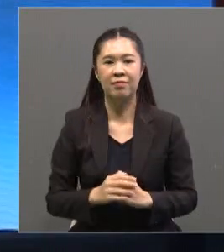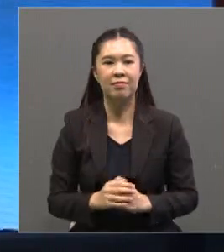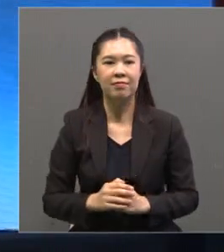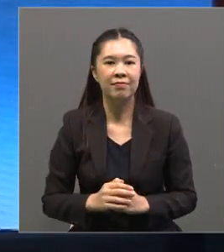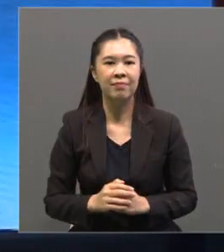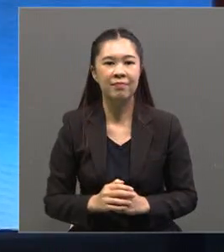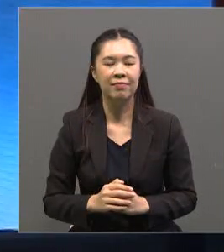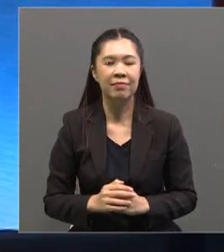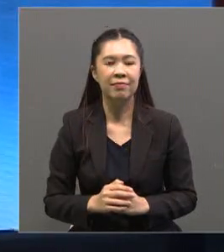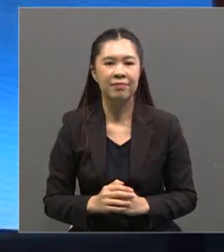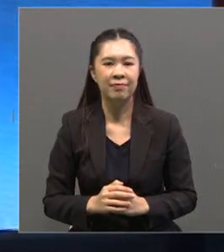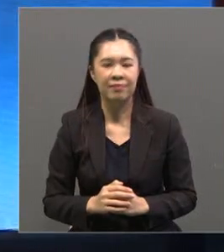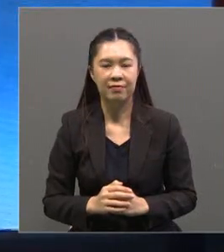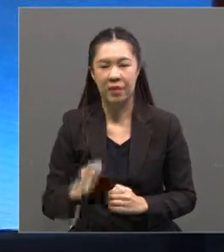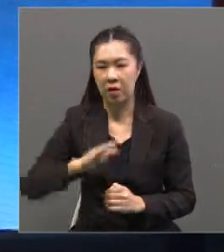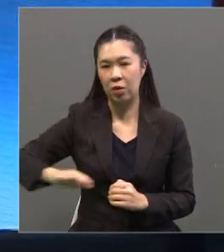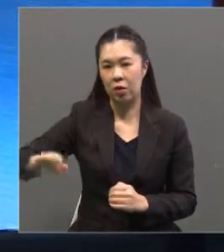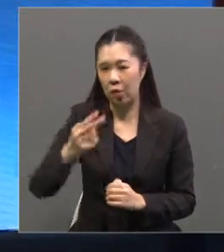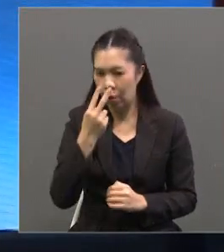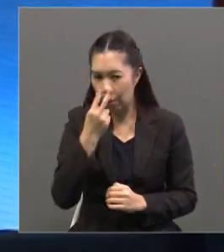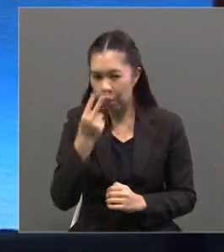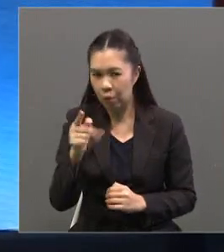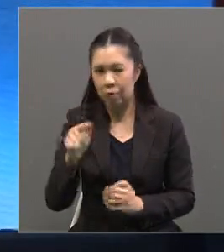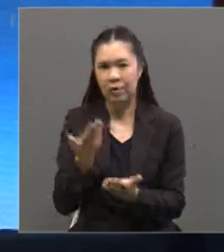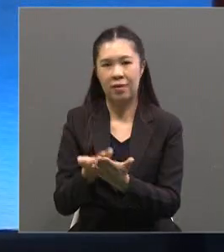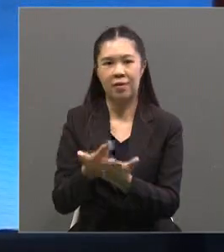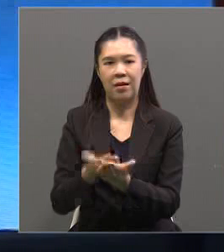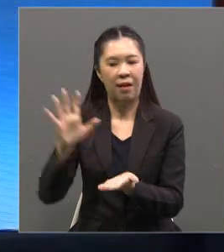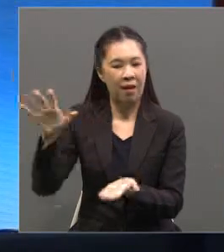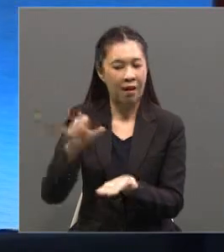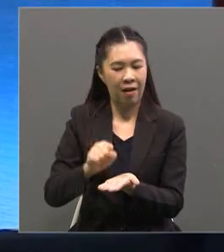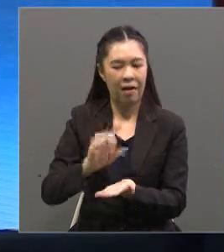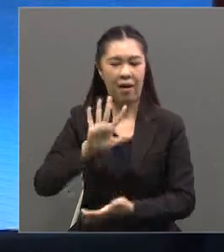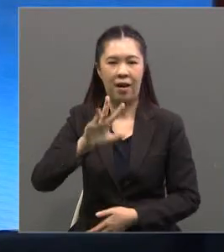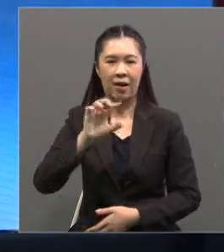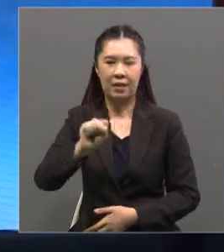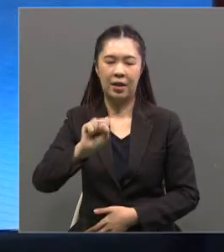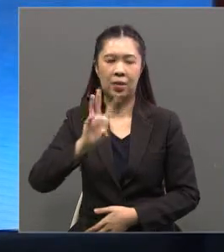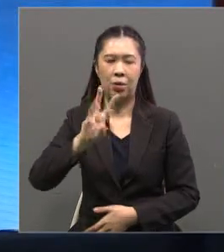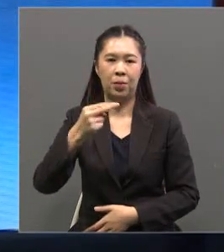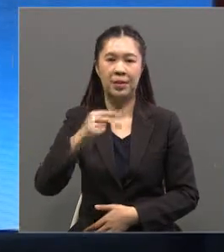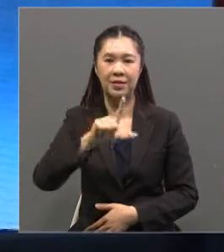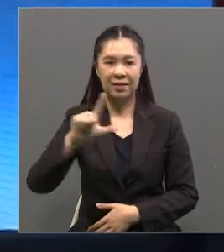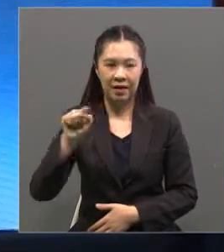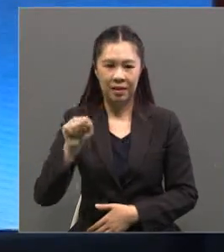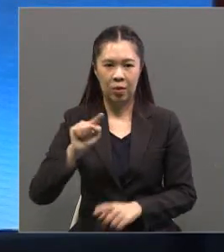ายท่านที่นั่งอยู่ในห้องนี้ก็เป็นผู้ประกอบการก็คงเข้าใจว่าเม็ดเงิน 560,000 ล้านที่จะเข้าไปในตลาดเนี่ย